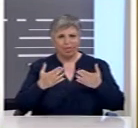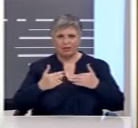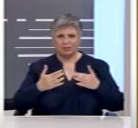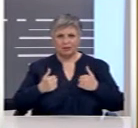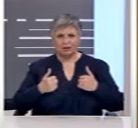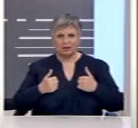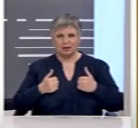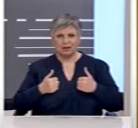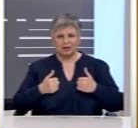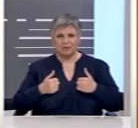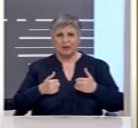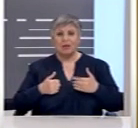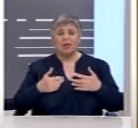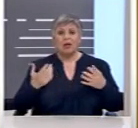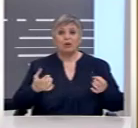όταν υποδεχόμαστε